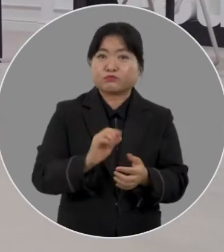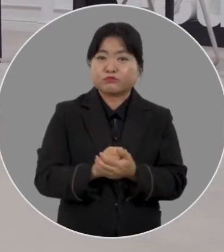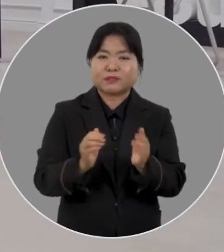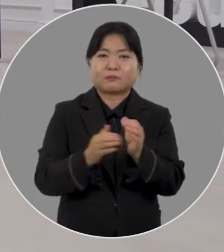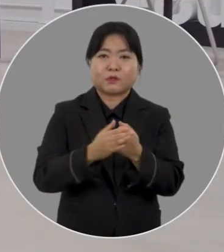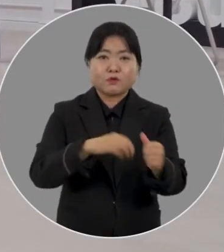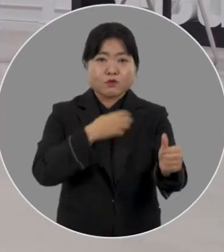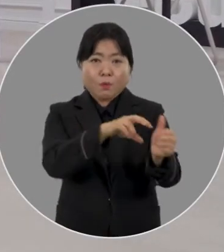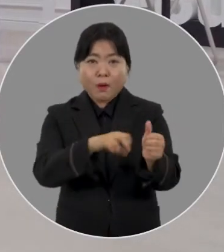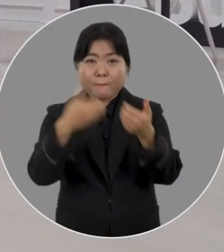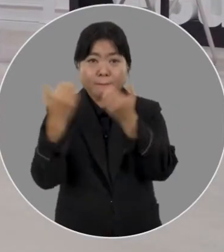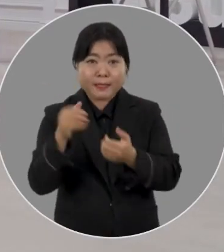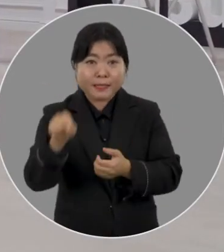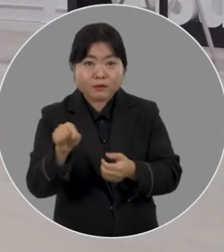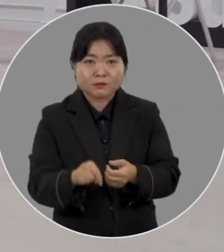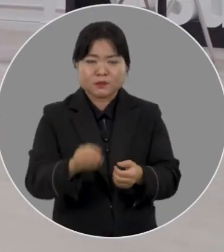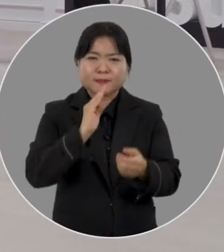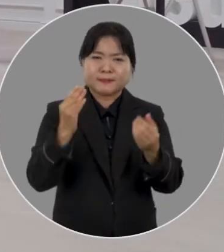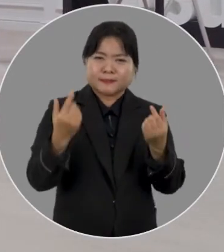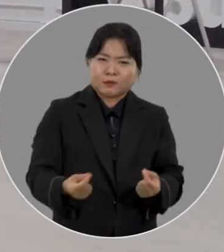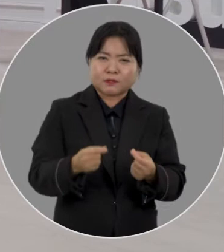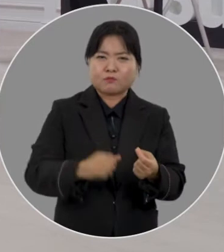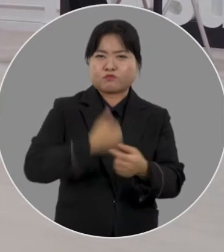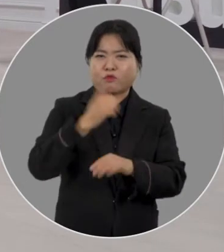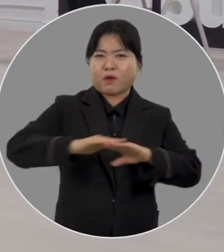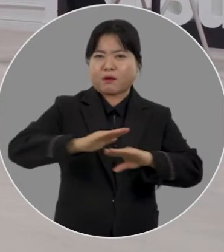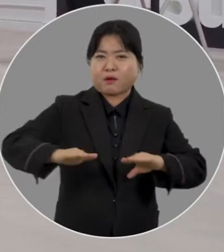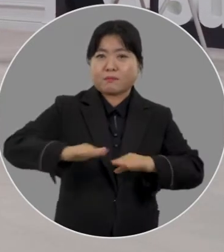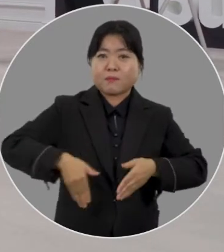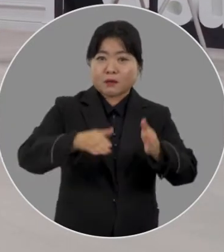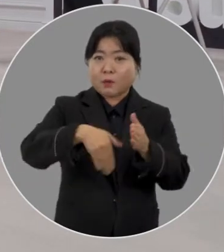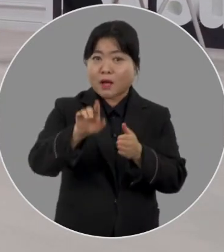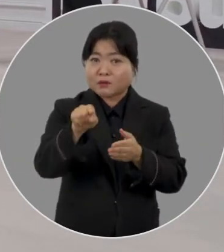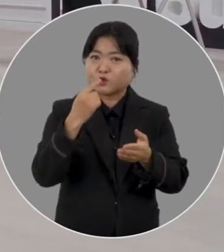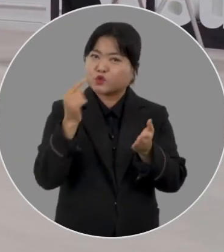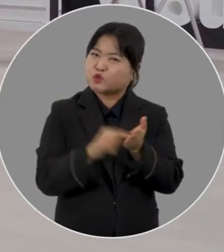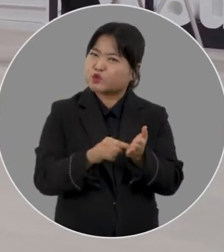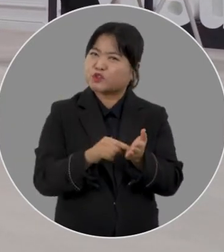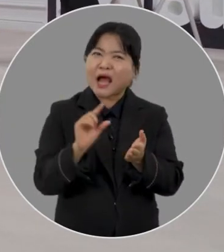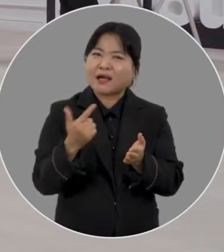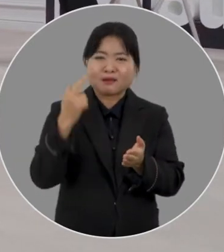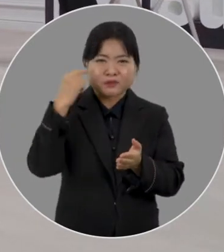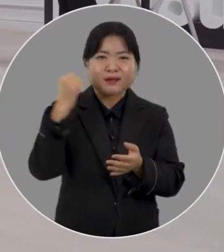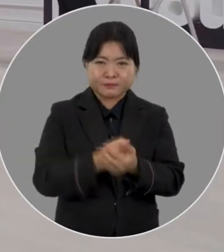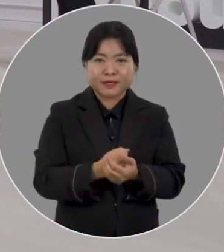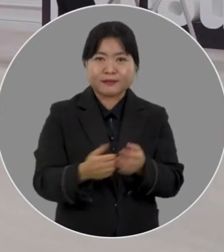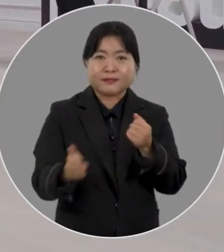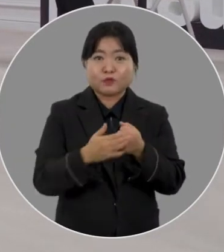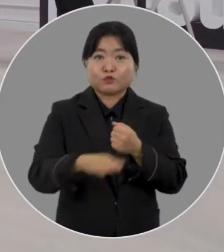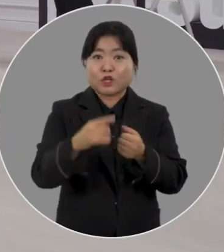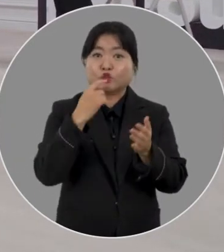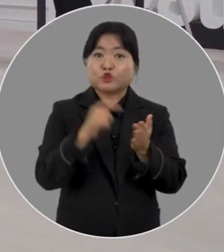혐오에 반대한다는 거 그리고 이 정당한 분노를 해결하는 방향으로 가야 된다는 게 결코 쉬운 일은 아니라고 생각합니다. 그래서